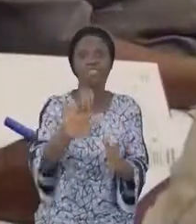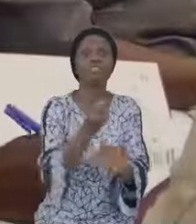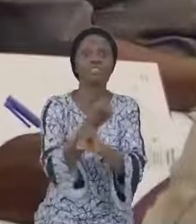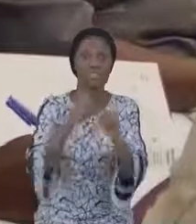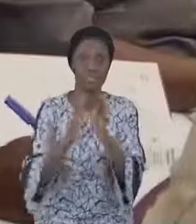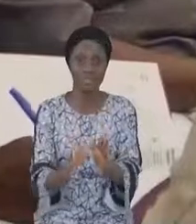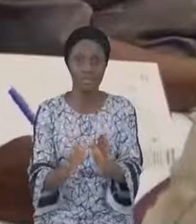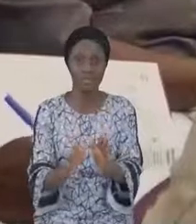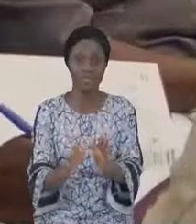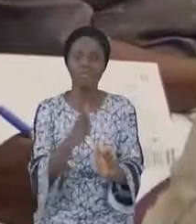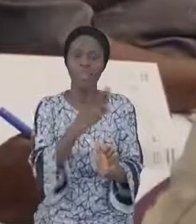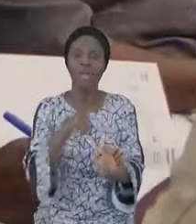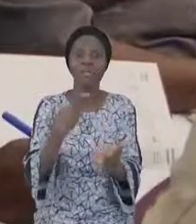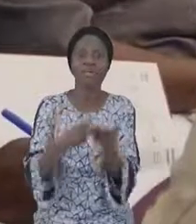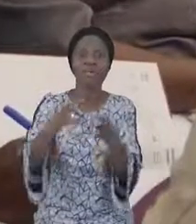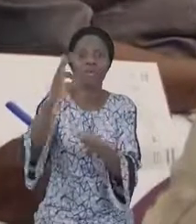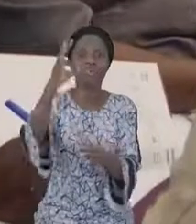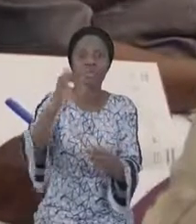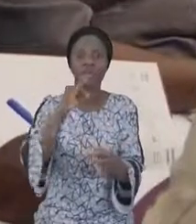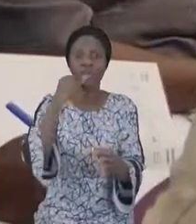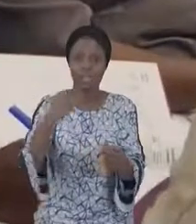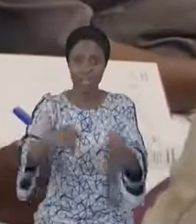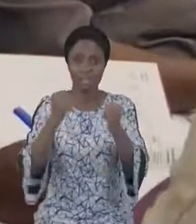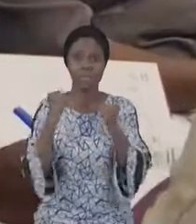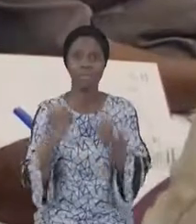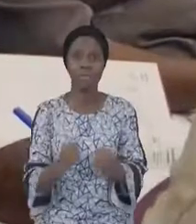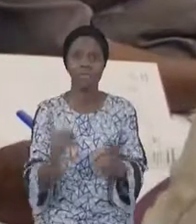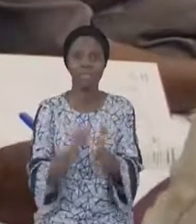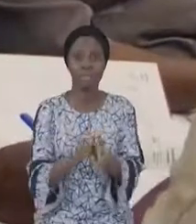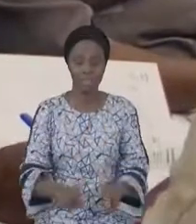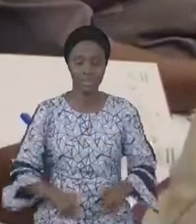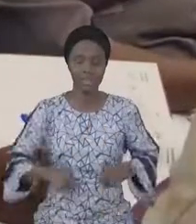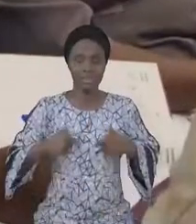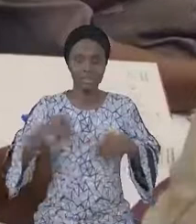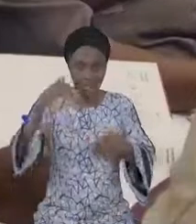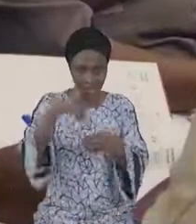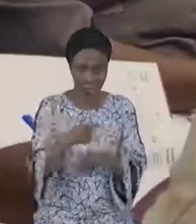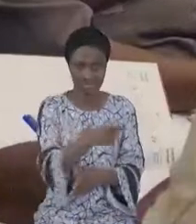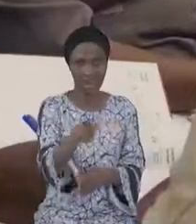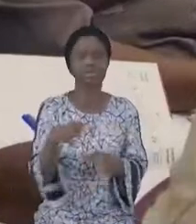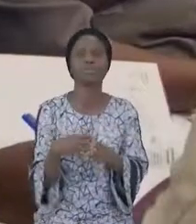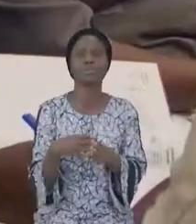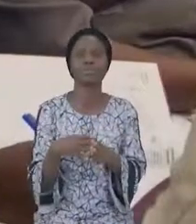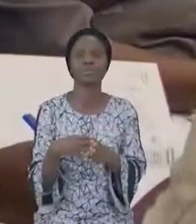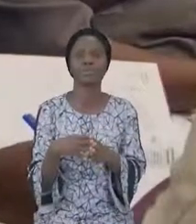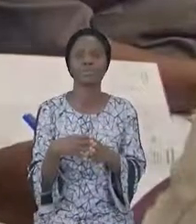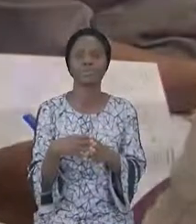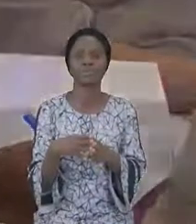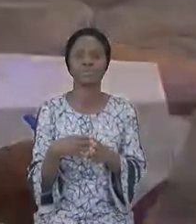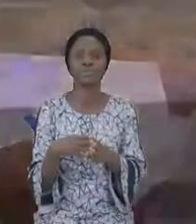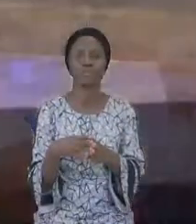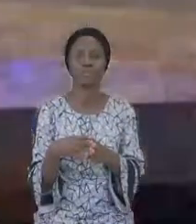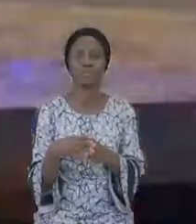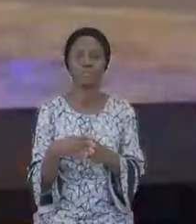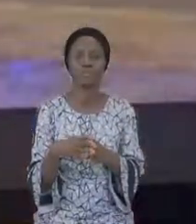Sauveur. Et le Saint-Esprit est la puissance qui vit en toi. Lorsque je crois à quelque